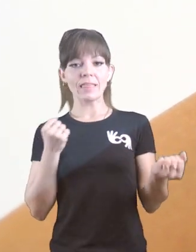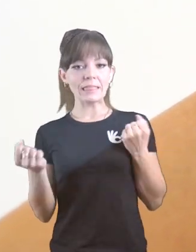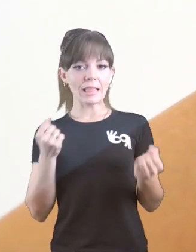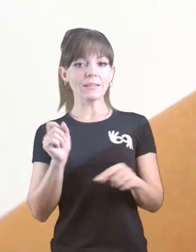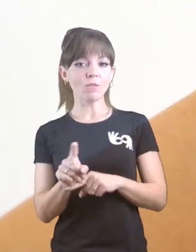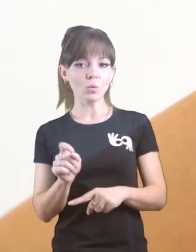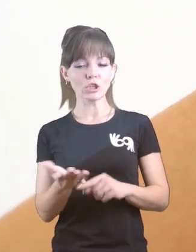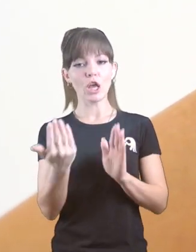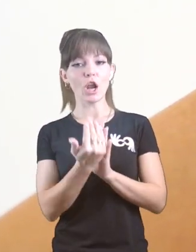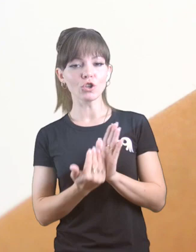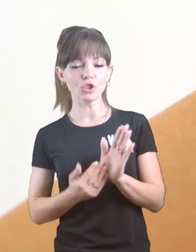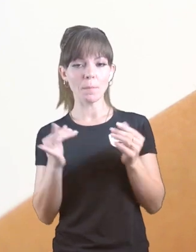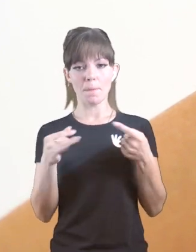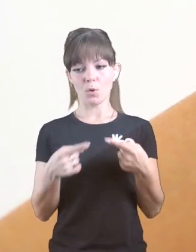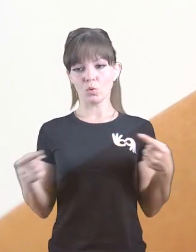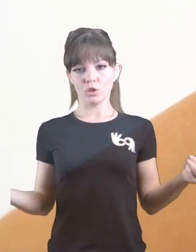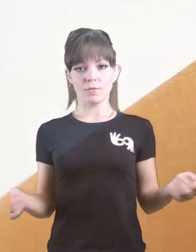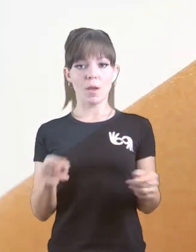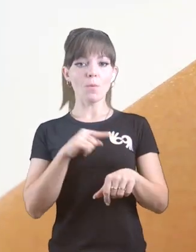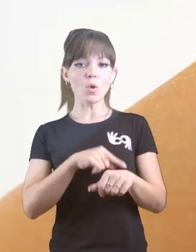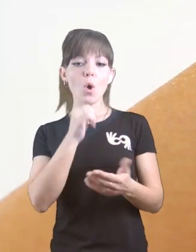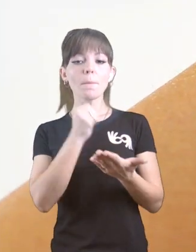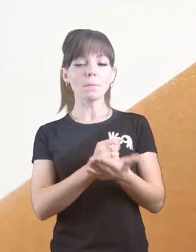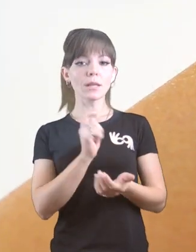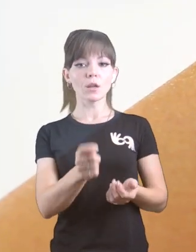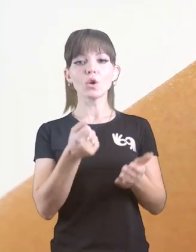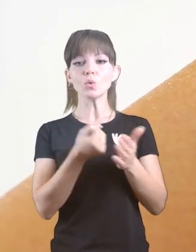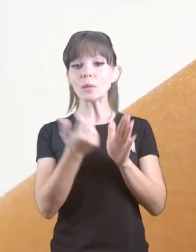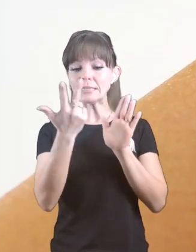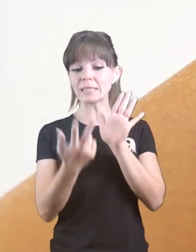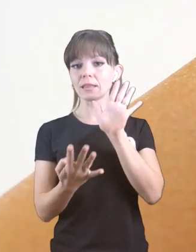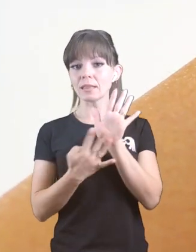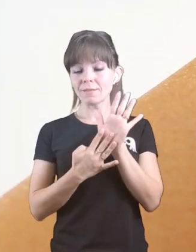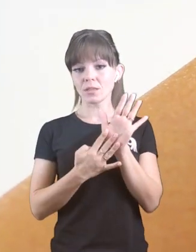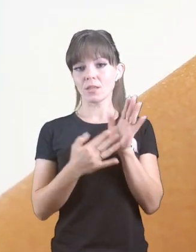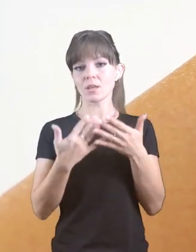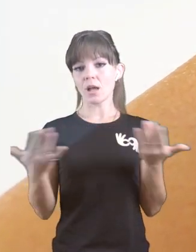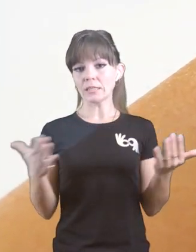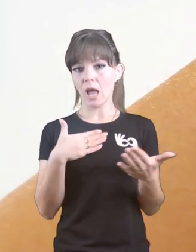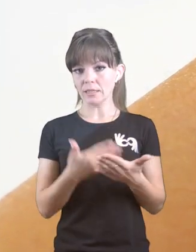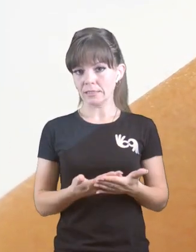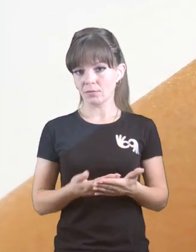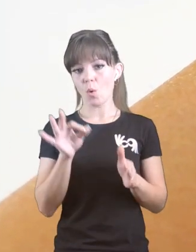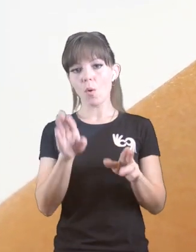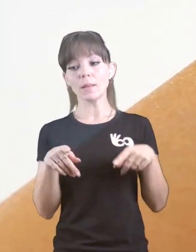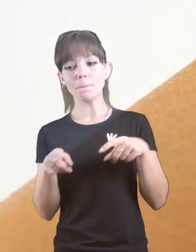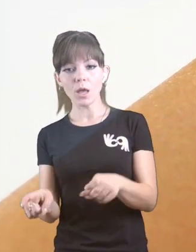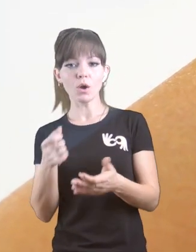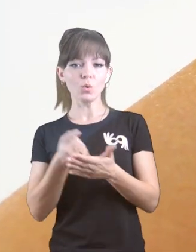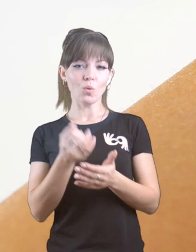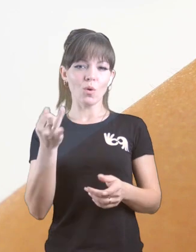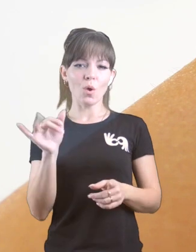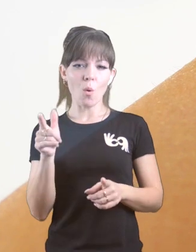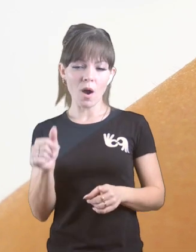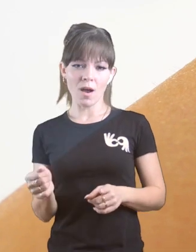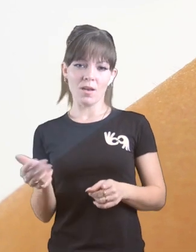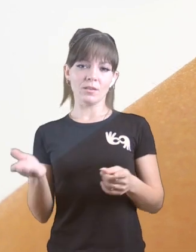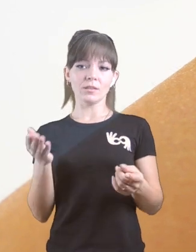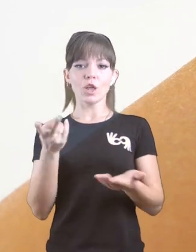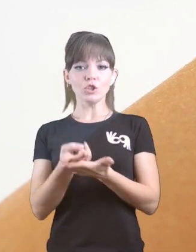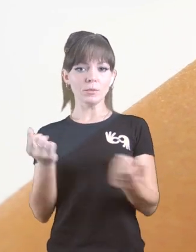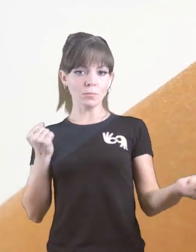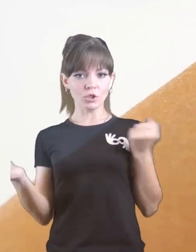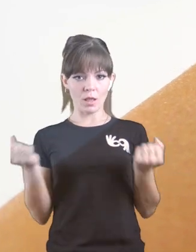всяких фитнес-функций, режимов и прочее. Они определяют до 39 разных активностей, от бега до йоги и